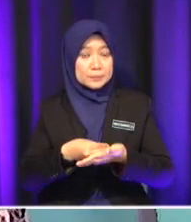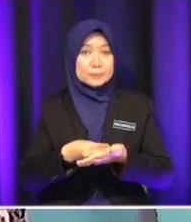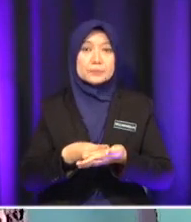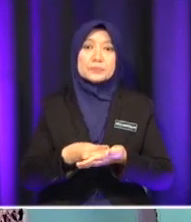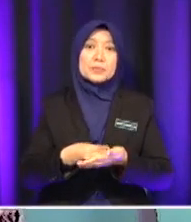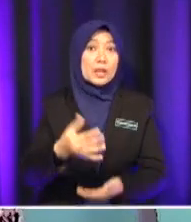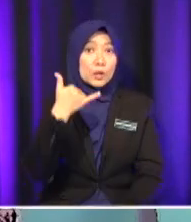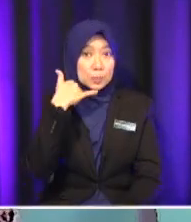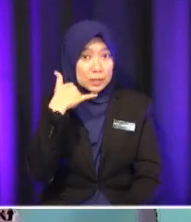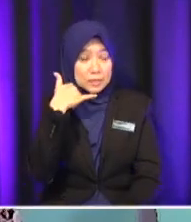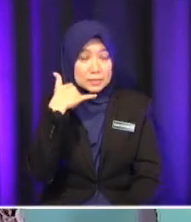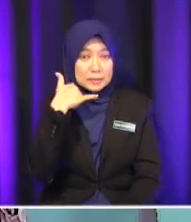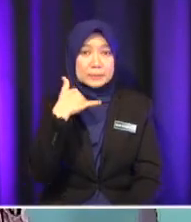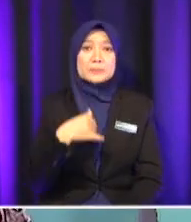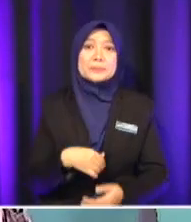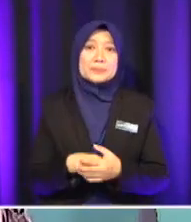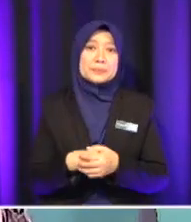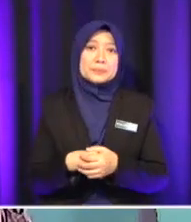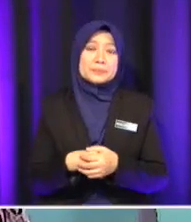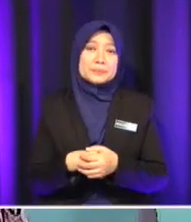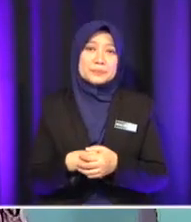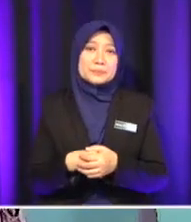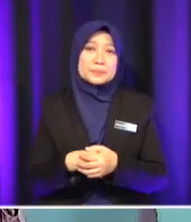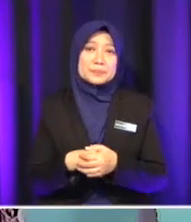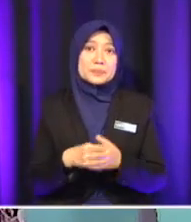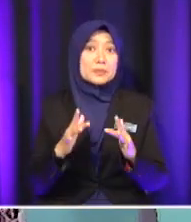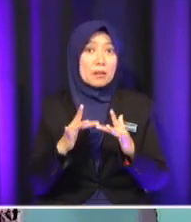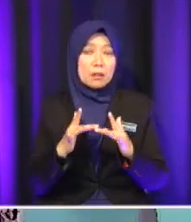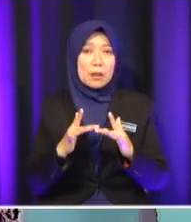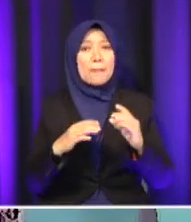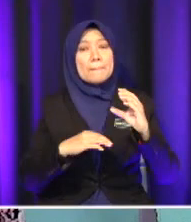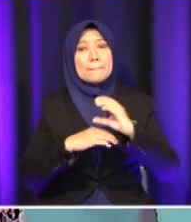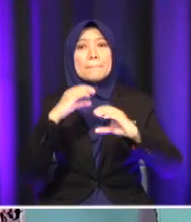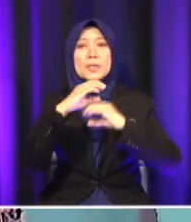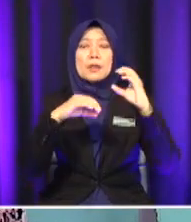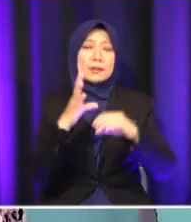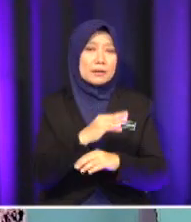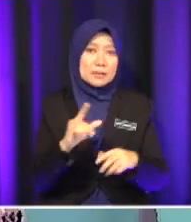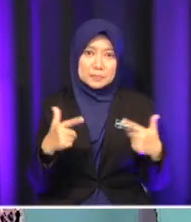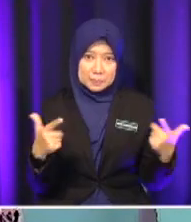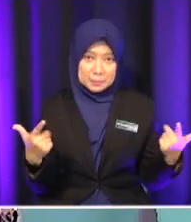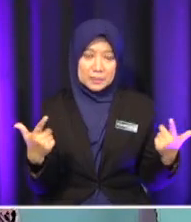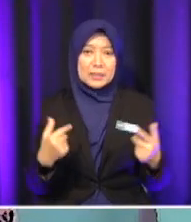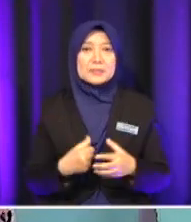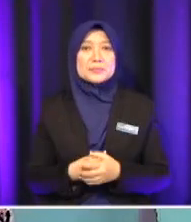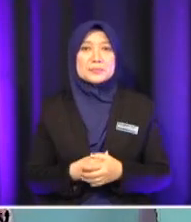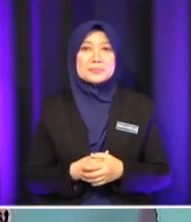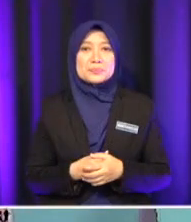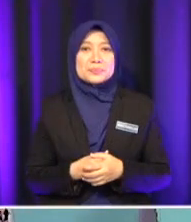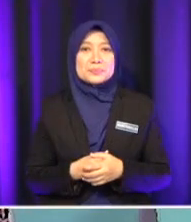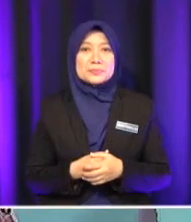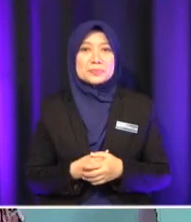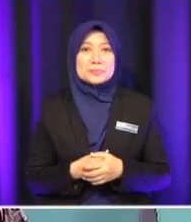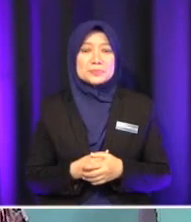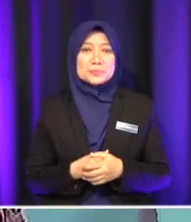telekomunikasi berhematan pembinaan dan sebagainya Oke seterusnya